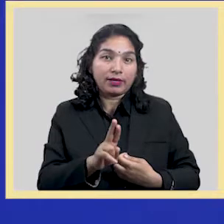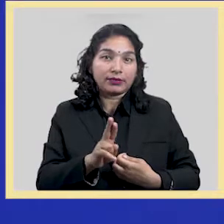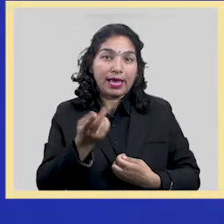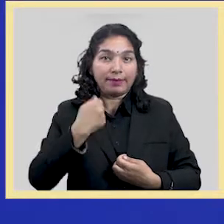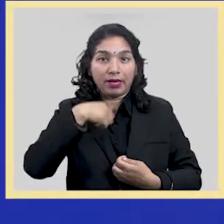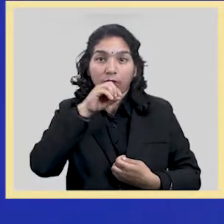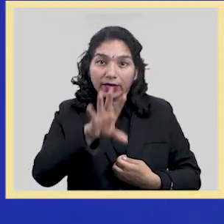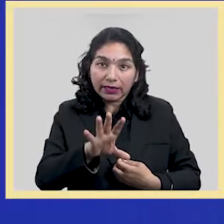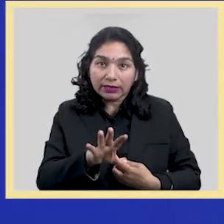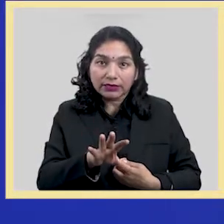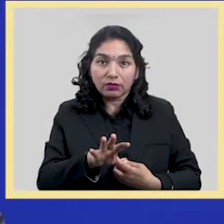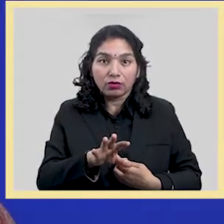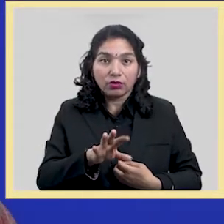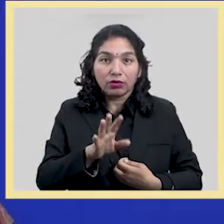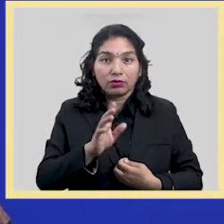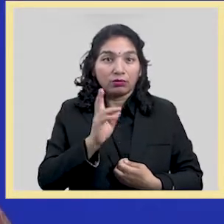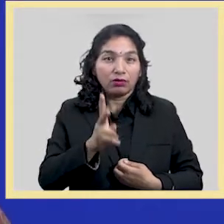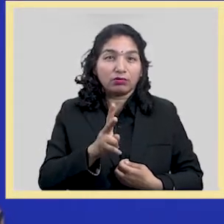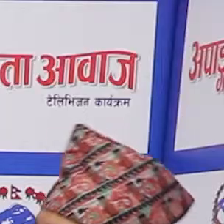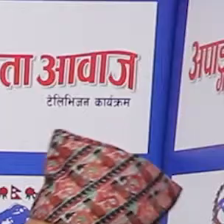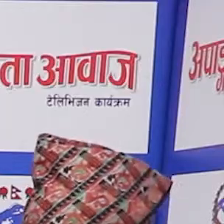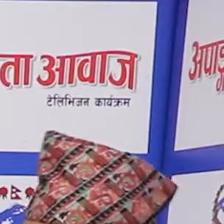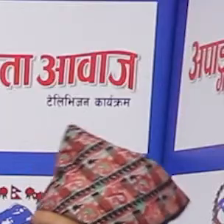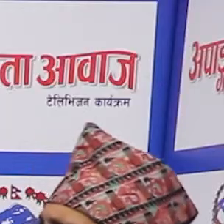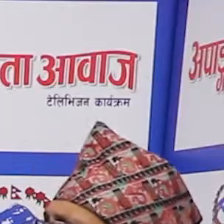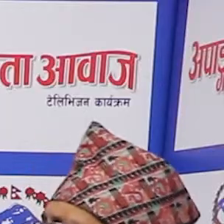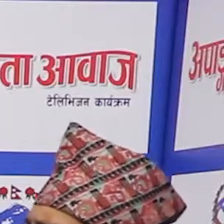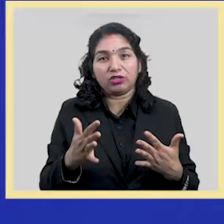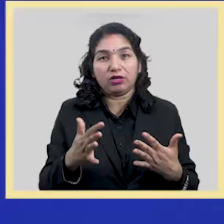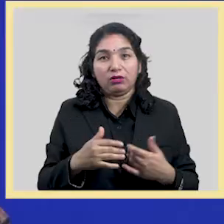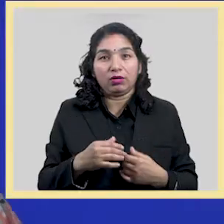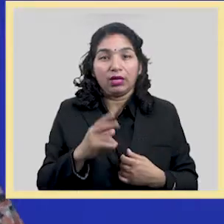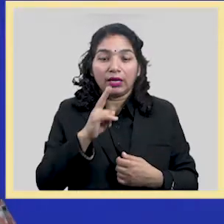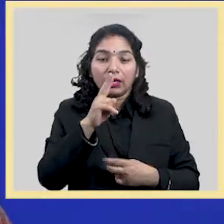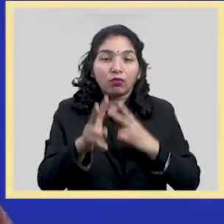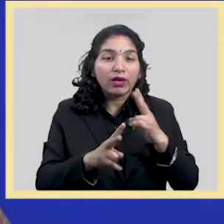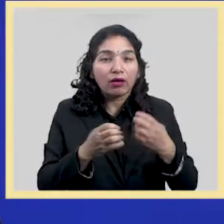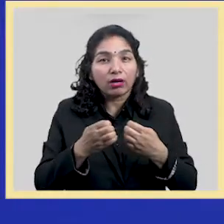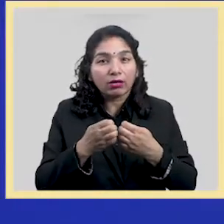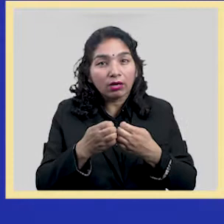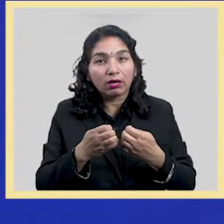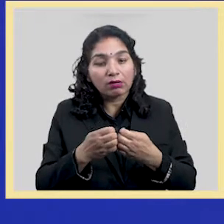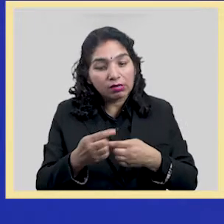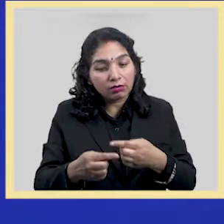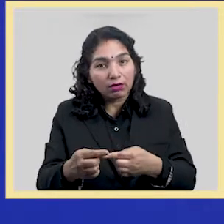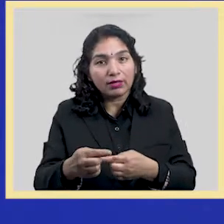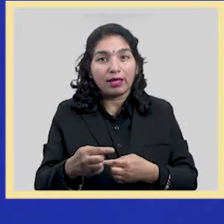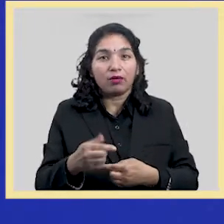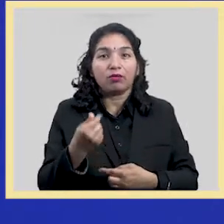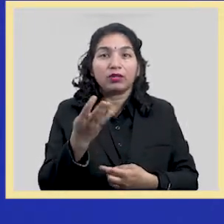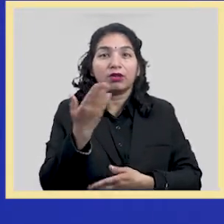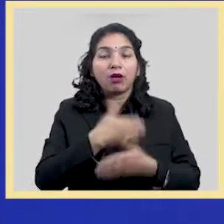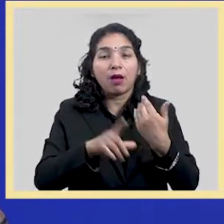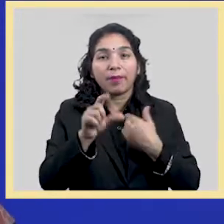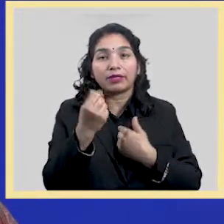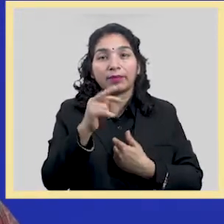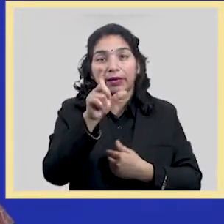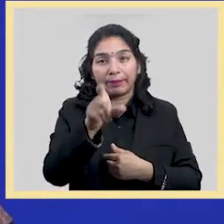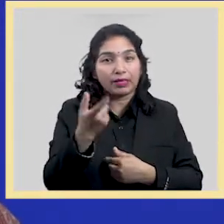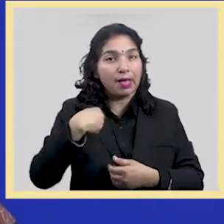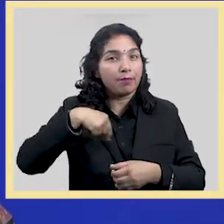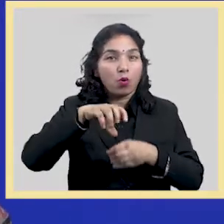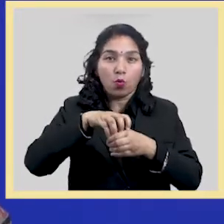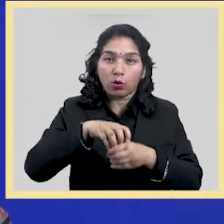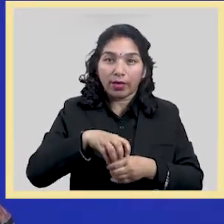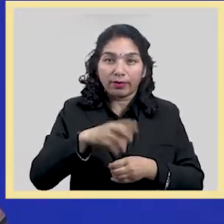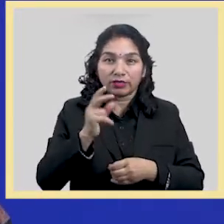हामीले पनि उपलब्ध गरिरहेका छौँ. अहिलेसम्म त्यस्तो समस्या देखिएको छैन. यो कुरा गर्दै गर्दा नि दाजु, यो कति अपाङ्गता भएको व्यक्तिहरू